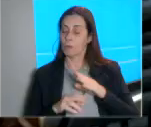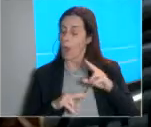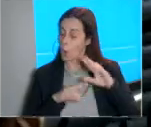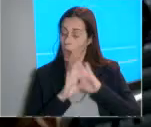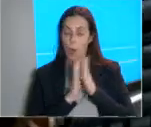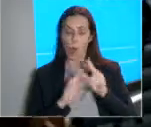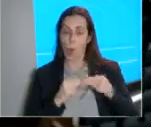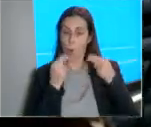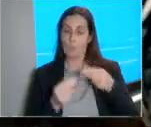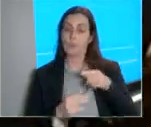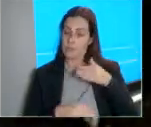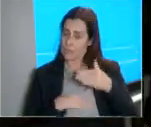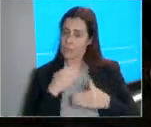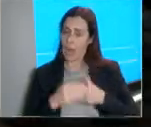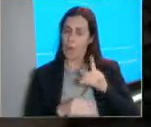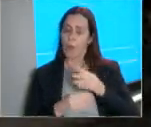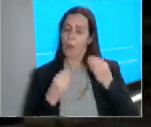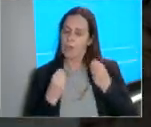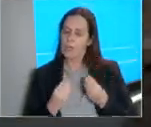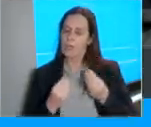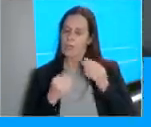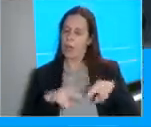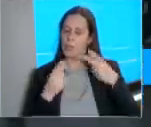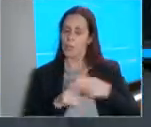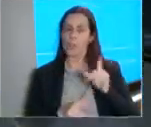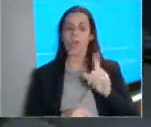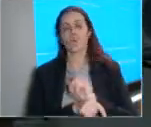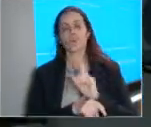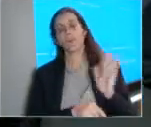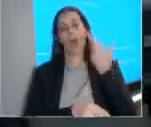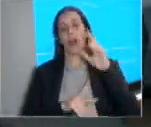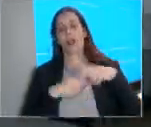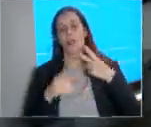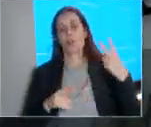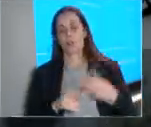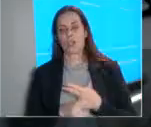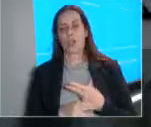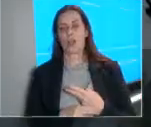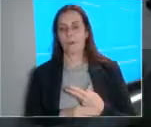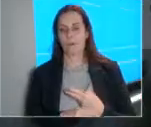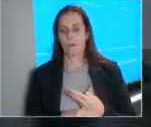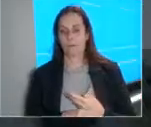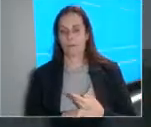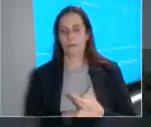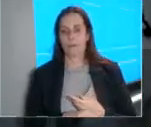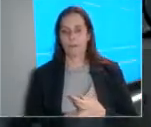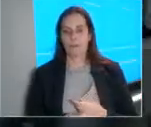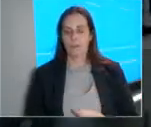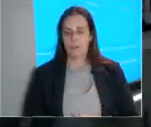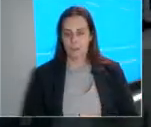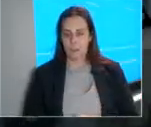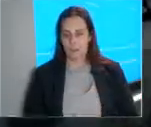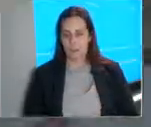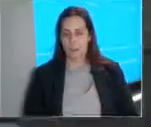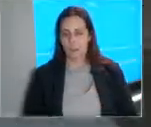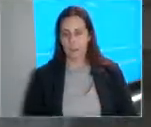חוזרים, וזה תהליך מאוד מאוד איטי של חזרה לשגרה. זה לא דבר שקורה באותה שנייה שמישהו הודיע שאולי תהיה הפסקת